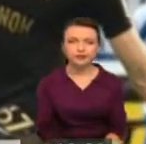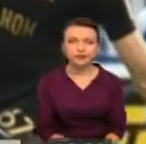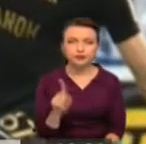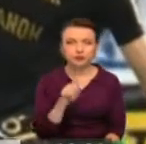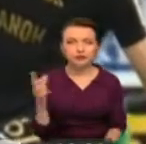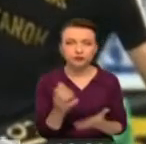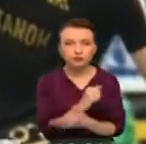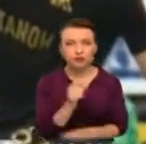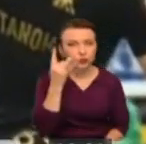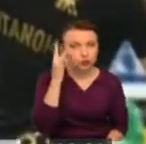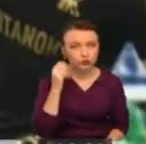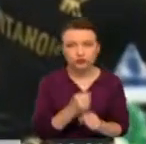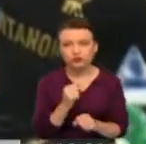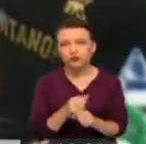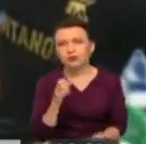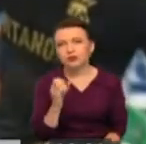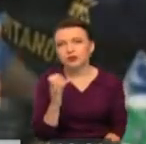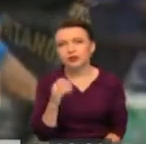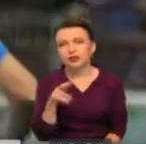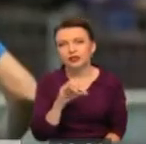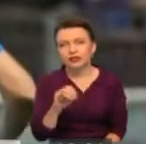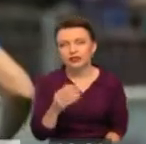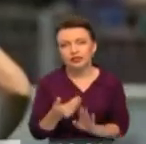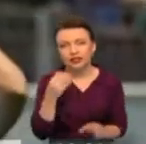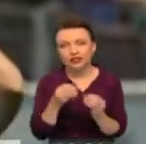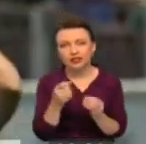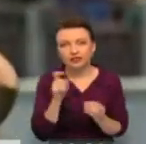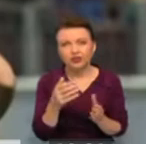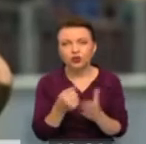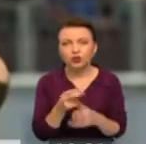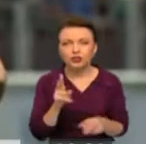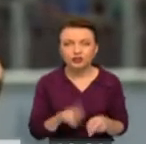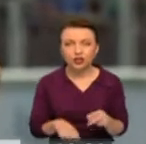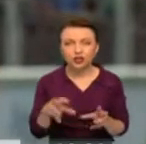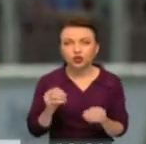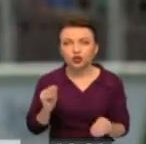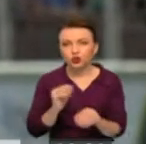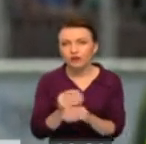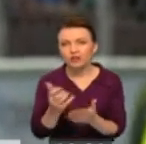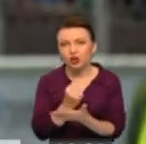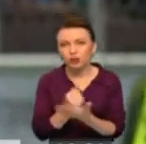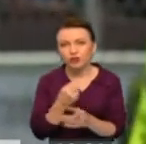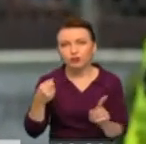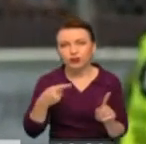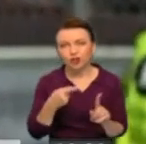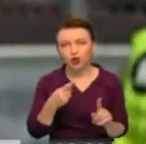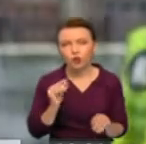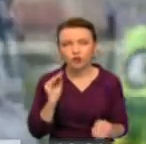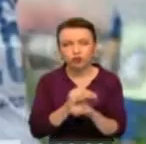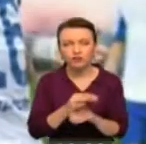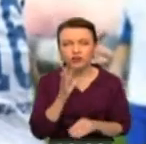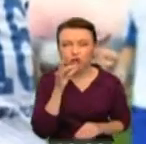не вдалося Рудому, зробив Бєсєдін за 10 хвилин до кінця. Артем до дубля додав ще й зароблений пенальті у компенсований